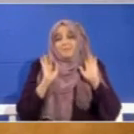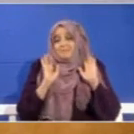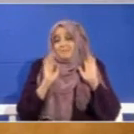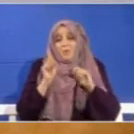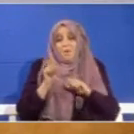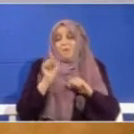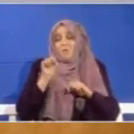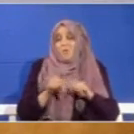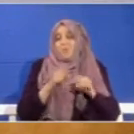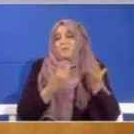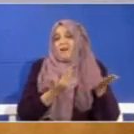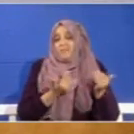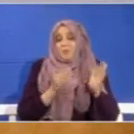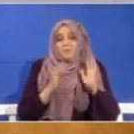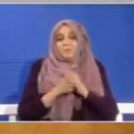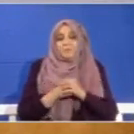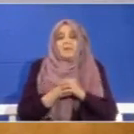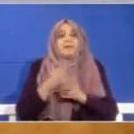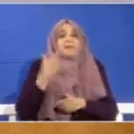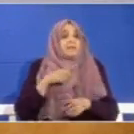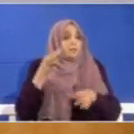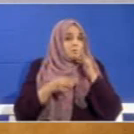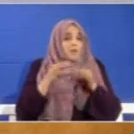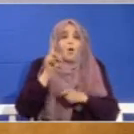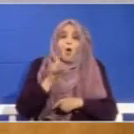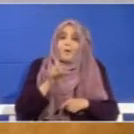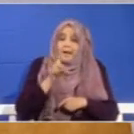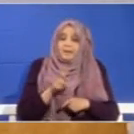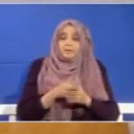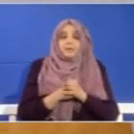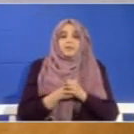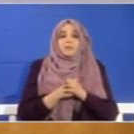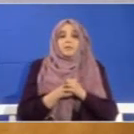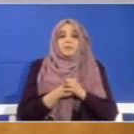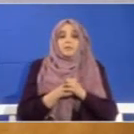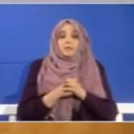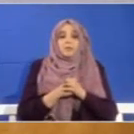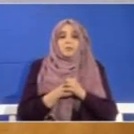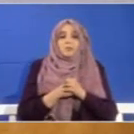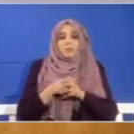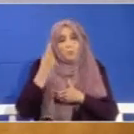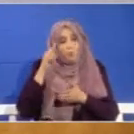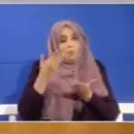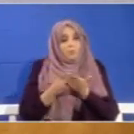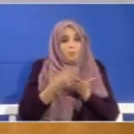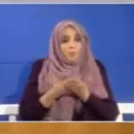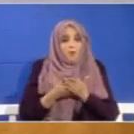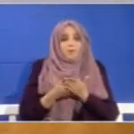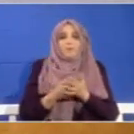والقضاء راه يخدم خدمته سواء عن طريق التحقيق أولا التحري لثبوت التهمة